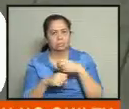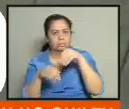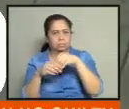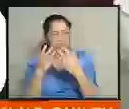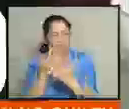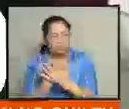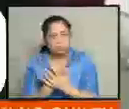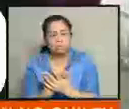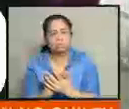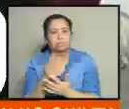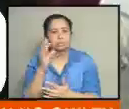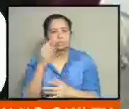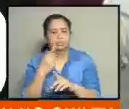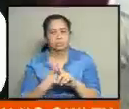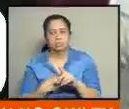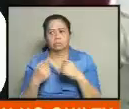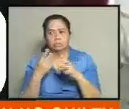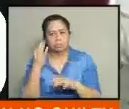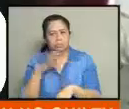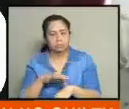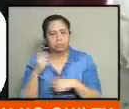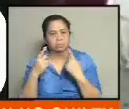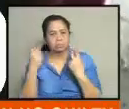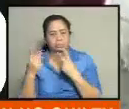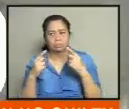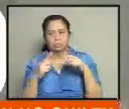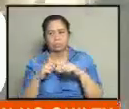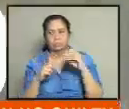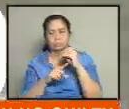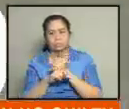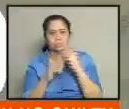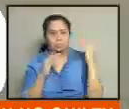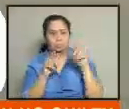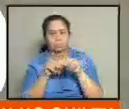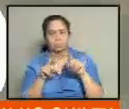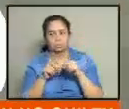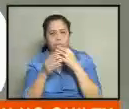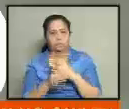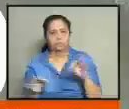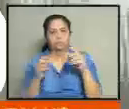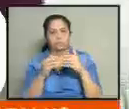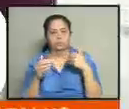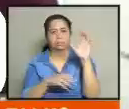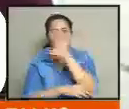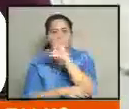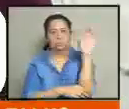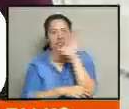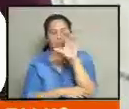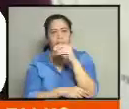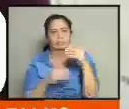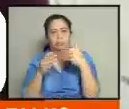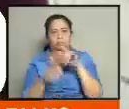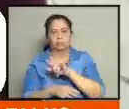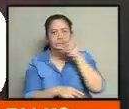ng kulungan, 9 beses pa lang niya itong nadadalaw simula nitong Oktubre. Umaasa din siyang makakalabas na ito bago ang Pasko at bago siya